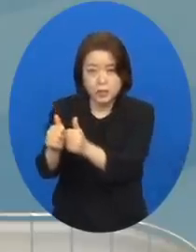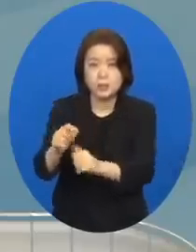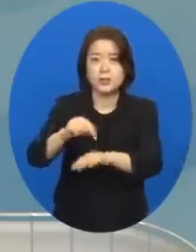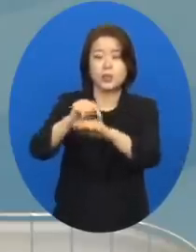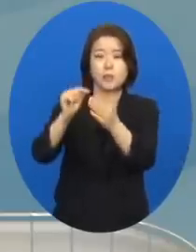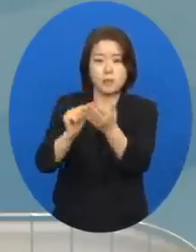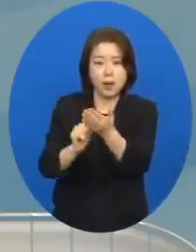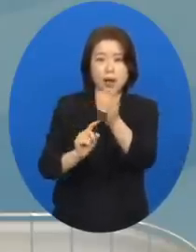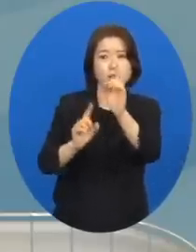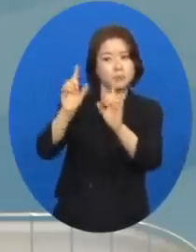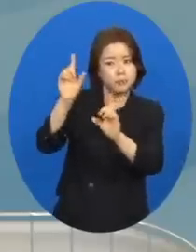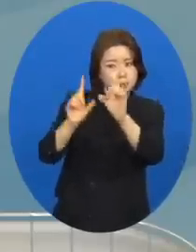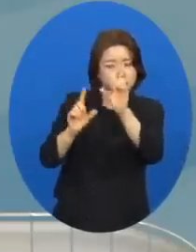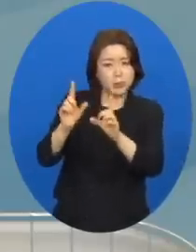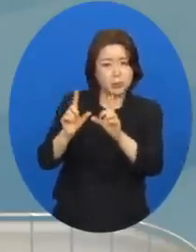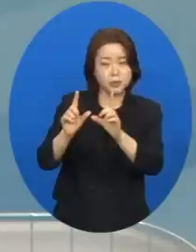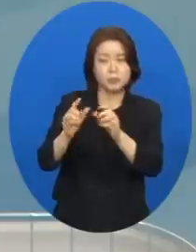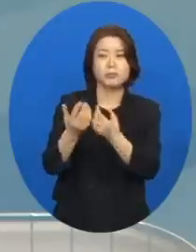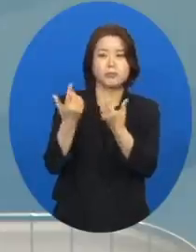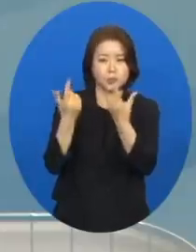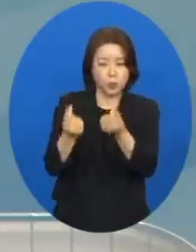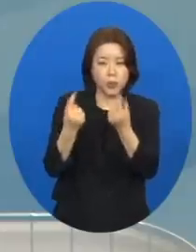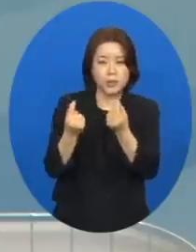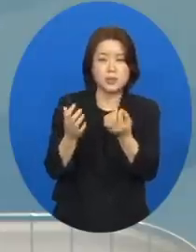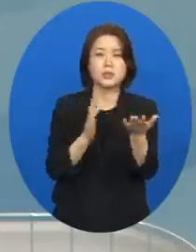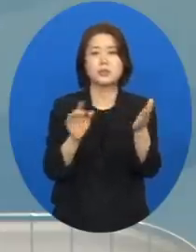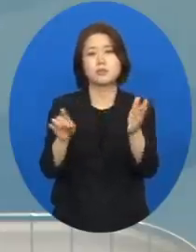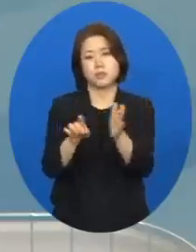자세로 예수님을 믿어야 하는 거예요.